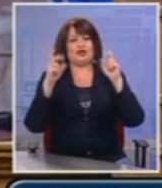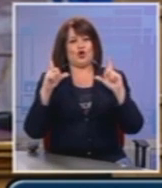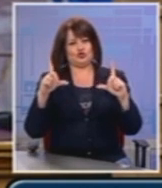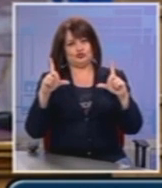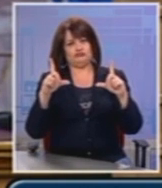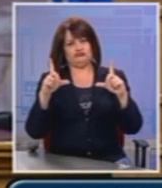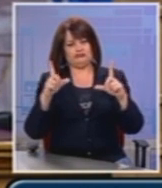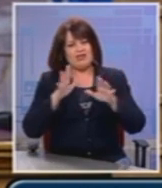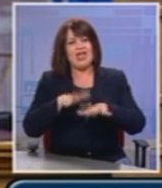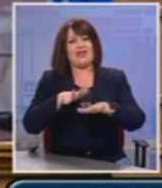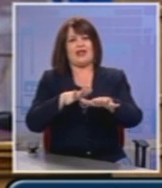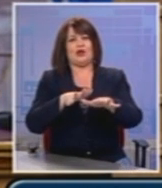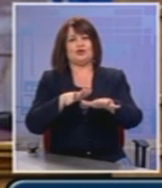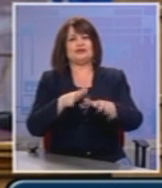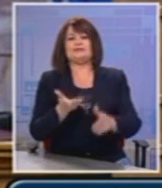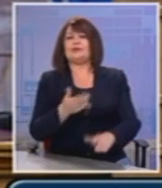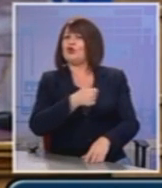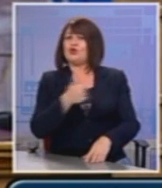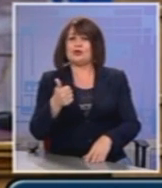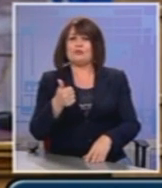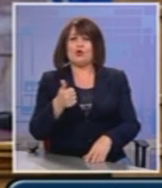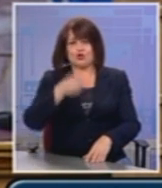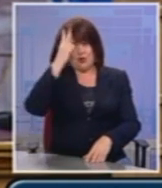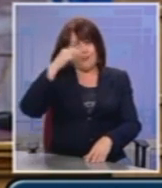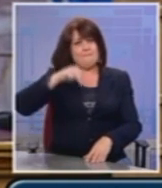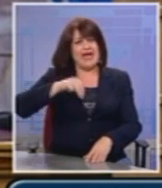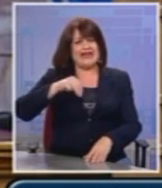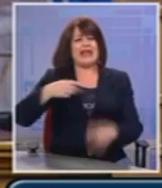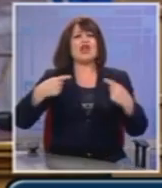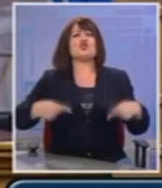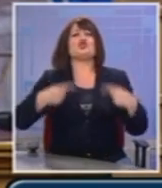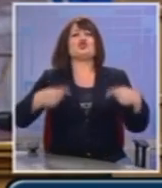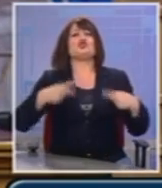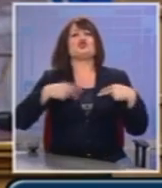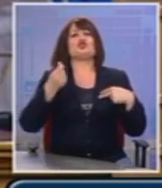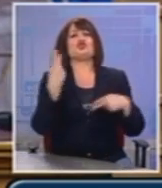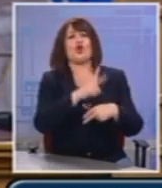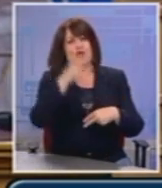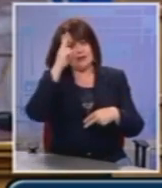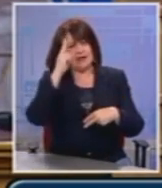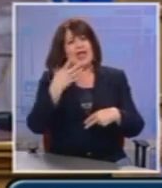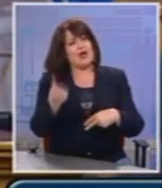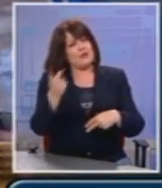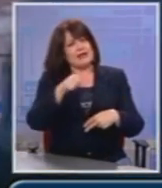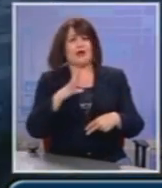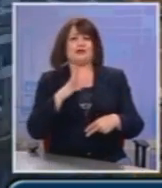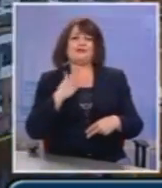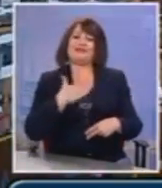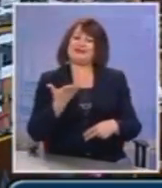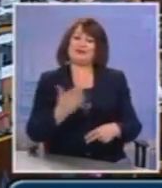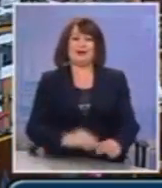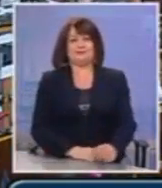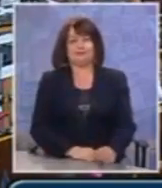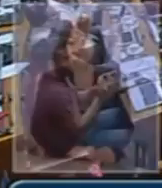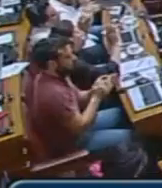της διαδήλωσης διό δεν έχουμε μόνο ν mer και τον στη γερμανία έχουμε και άλλους ανθρώπους σας ευχαριστώ